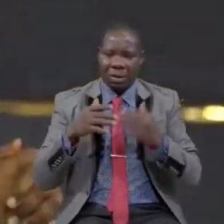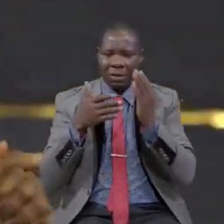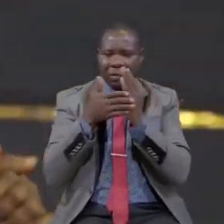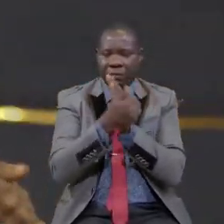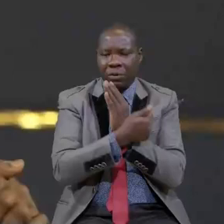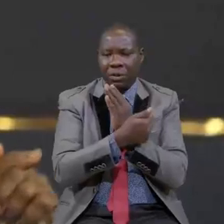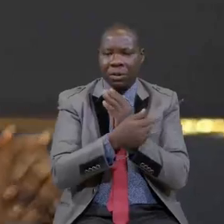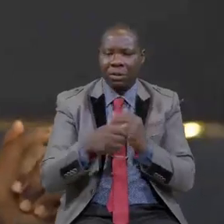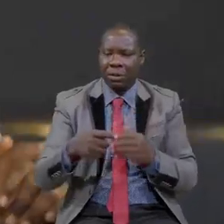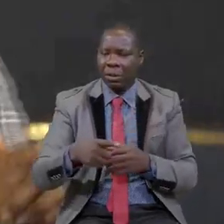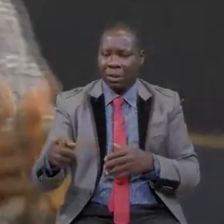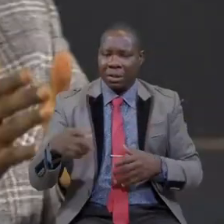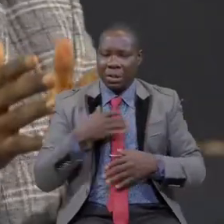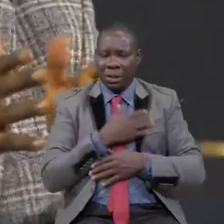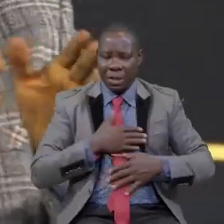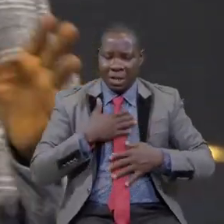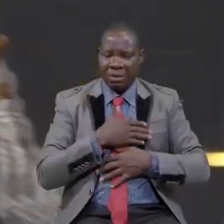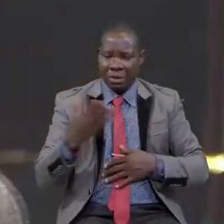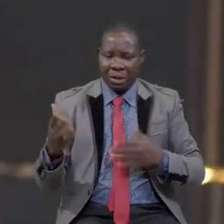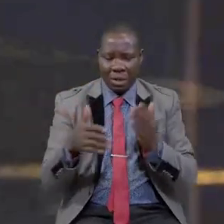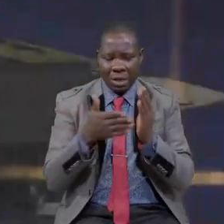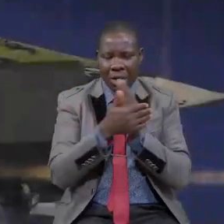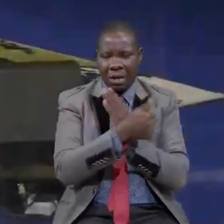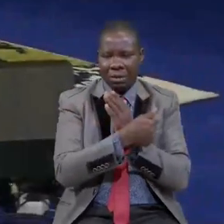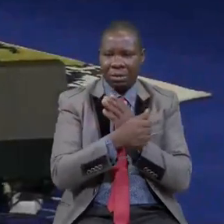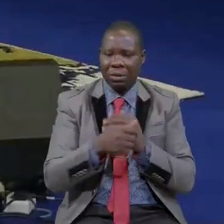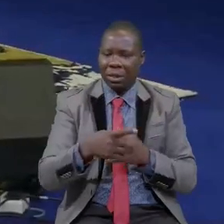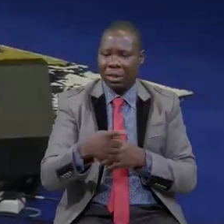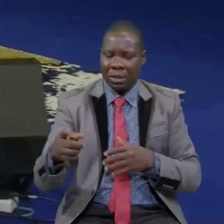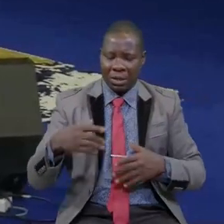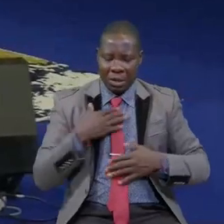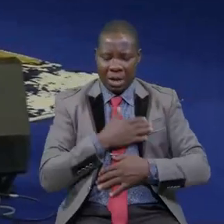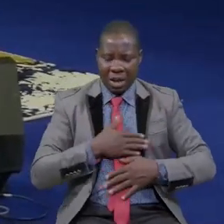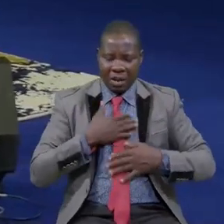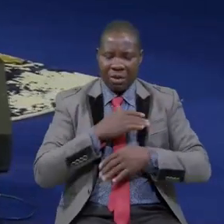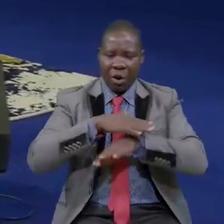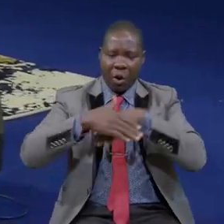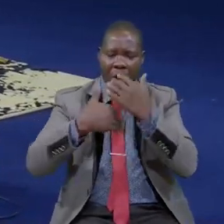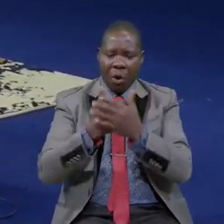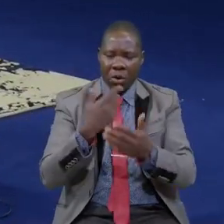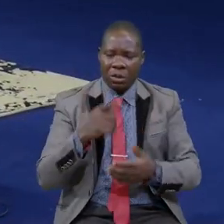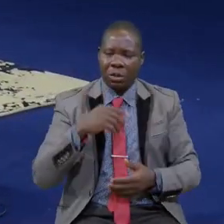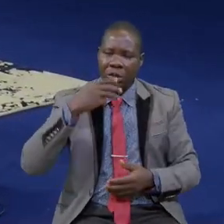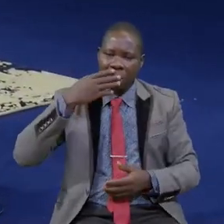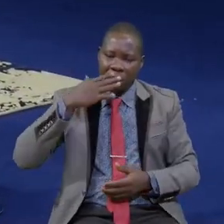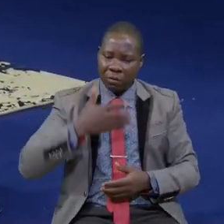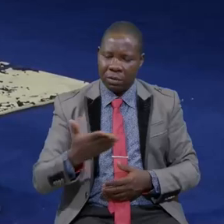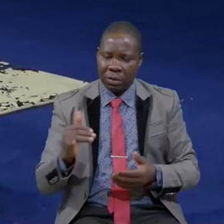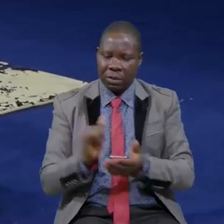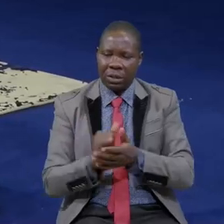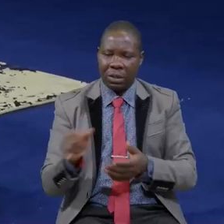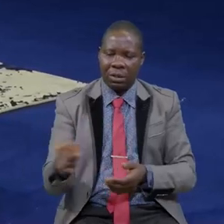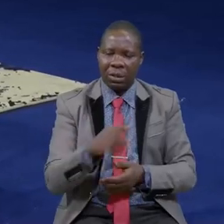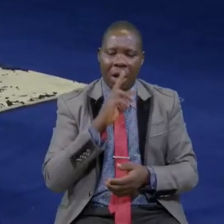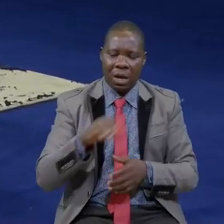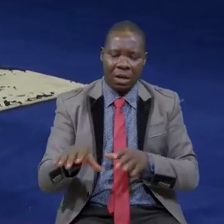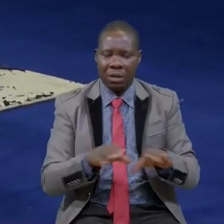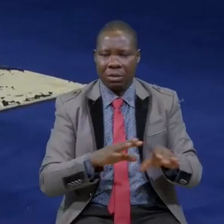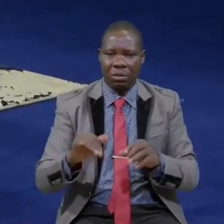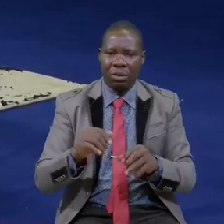ils jouissent de leur adultère et jouissent de toutes les mauvaises choses qu'ils pratiquent. Et pendant que